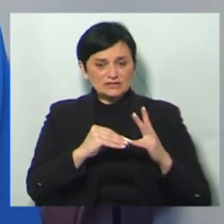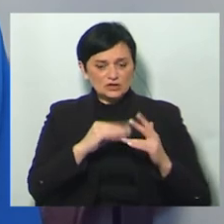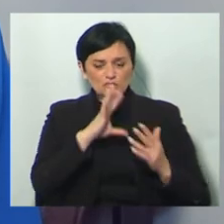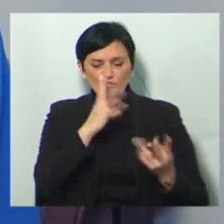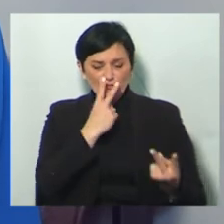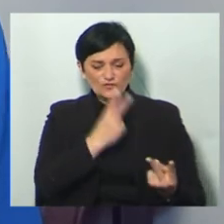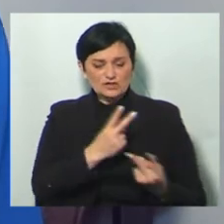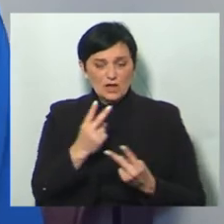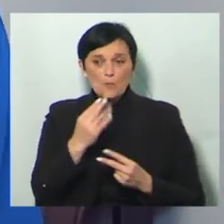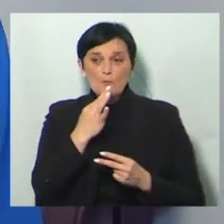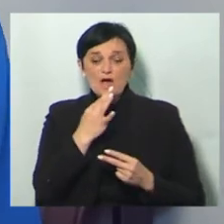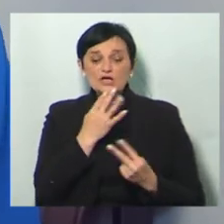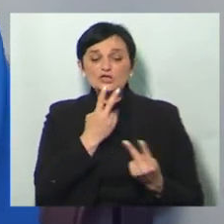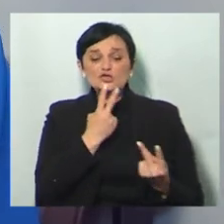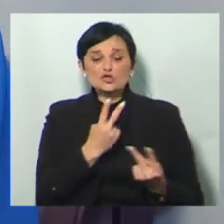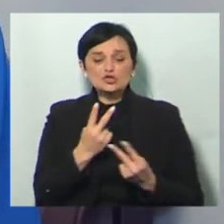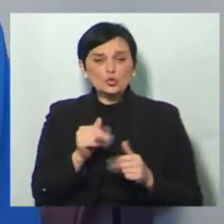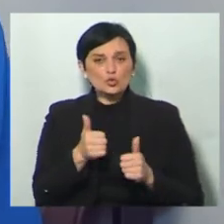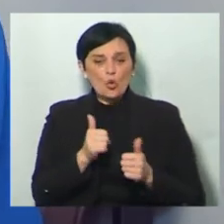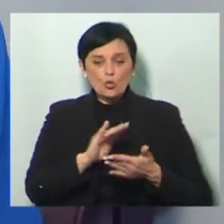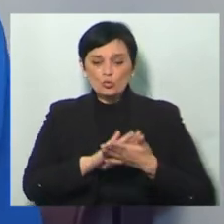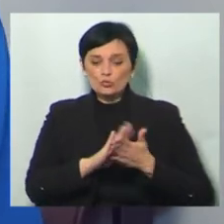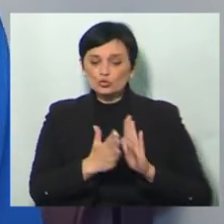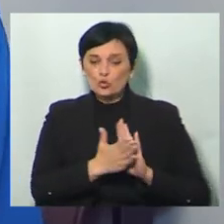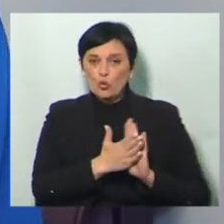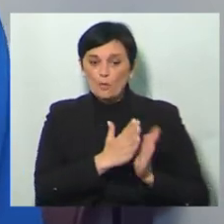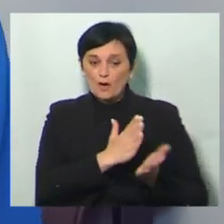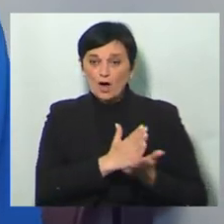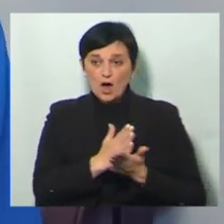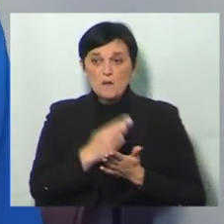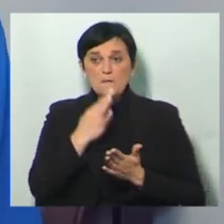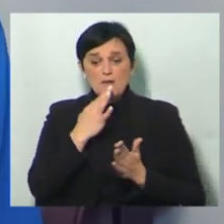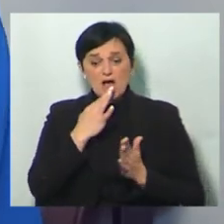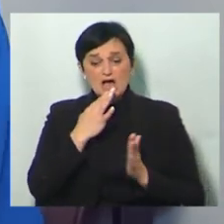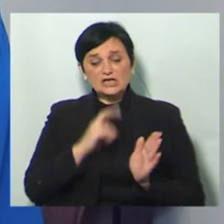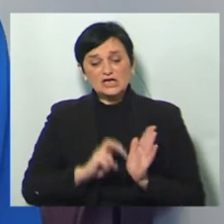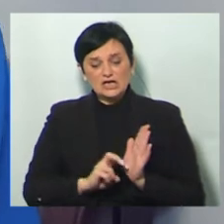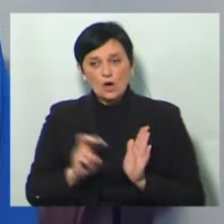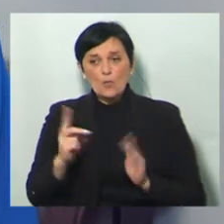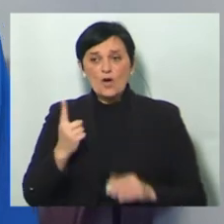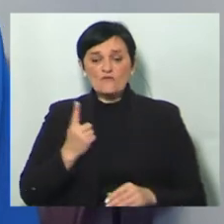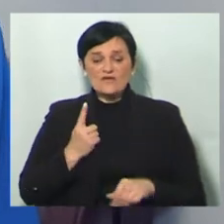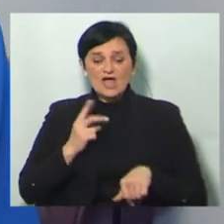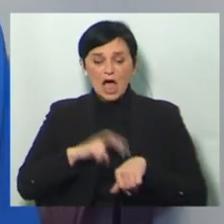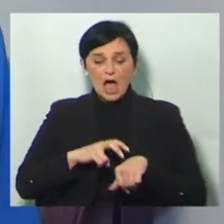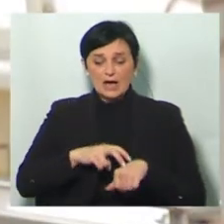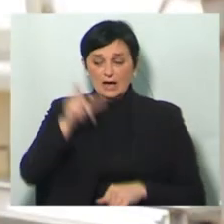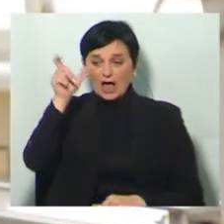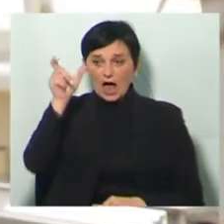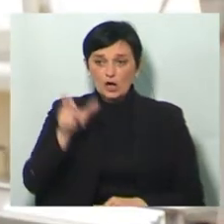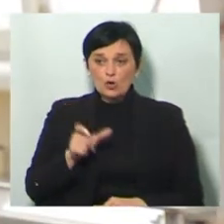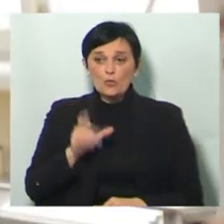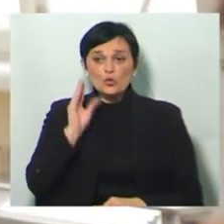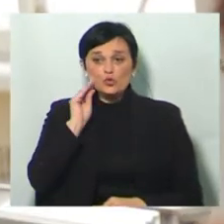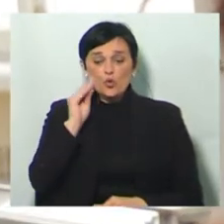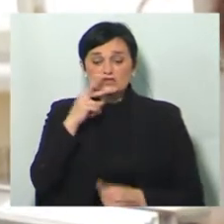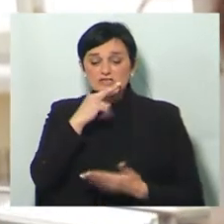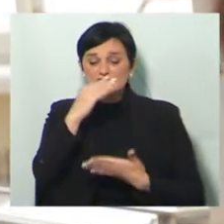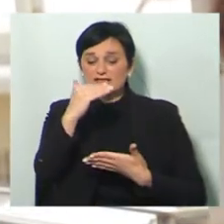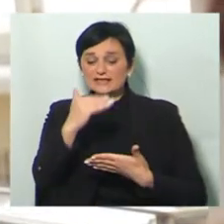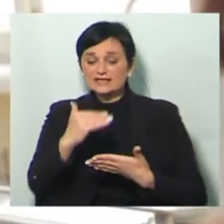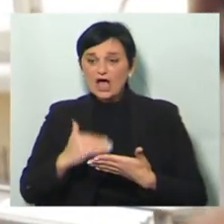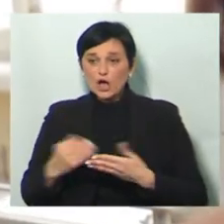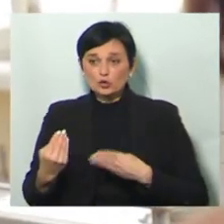ყველაფერს. Შევხედავთ, როგორი მდგომარეობა აქვთ. Მე გამოვდივარ და ველოდებით ექიმს, როდის მოგცემენ